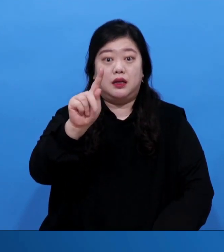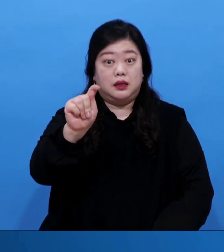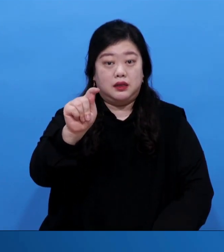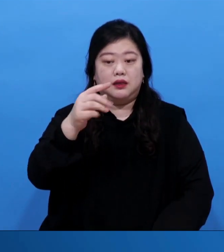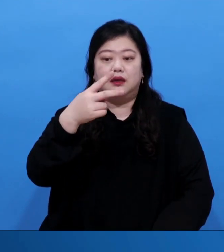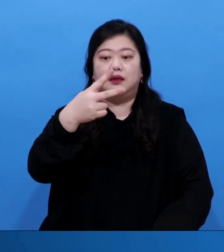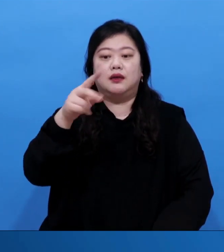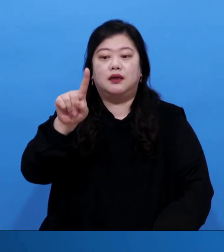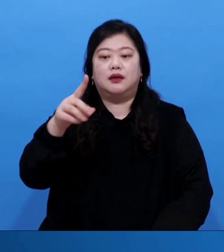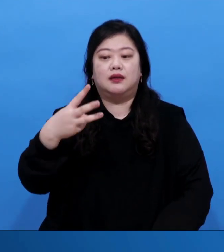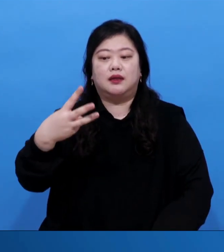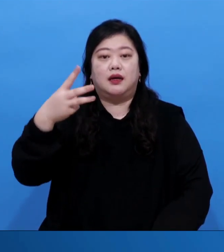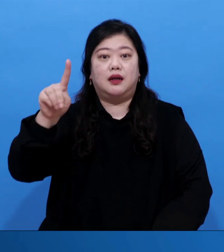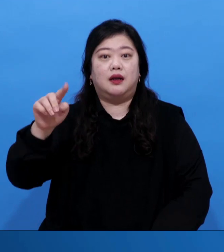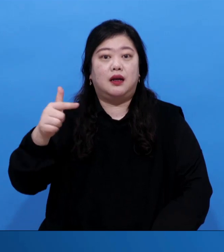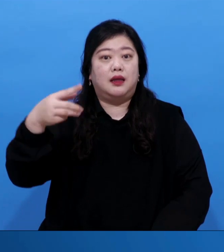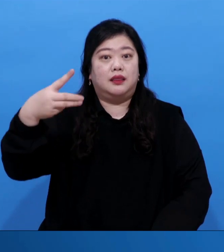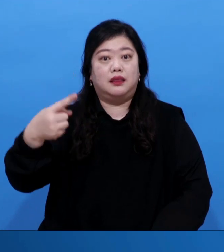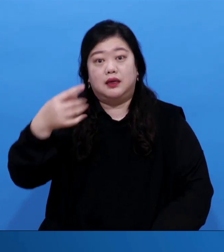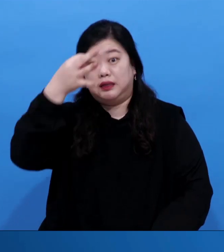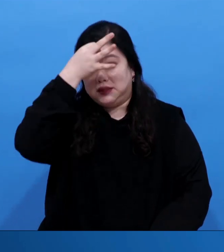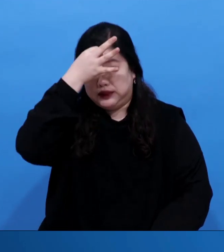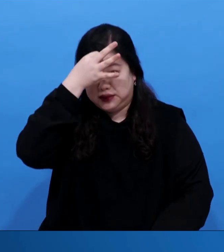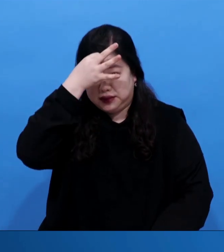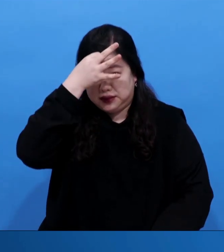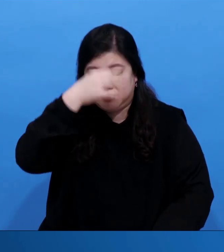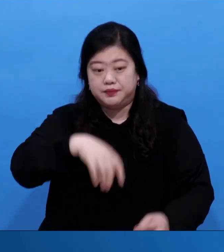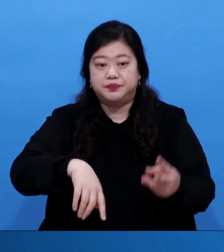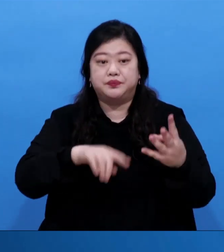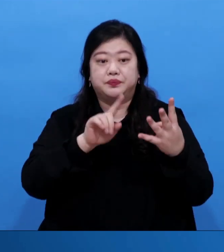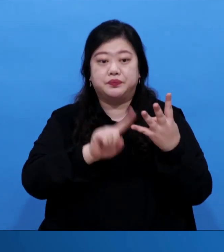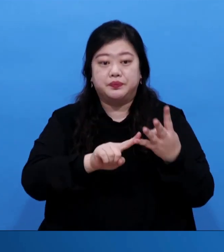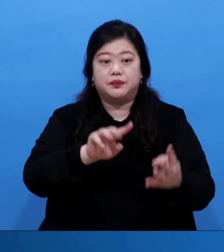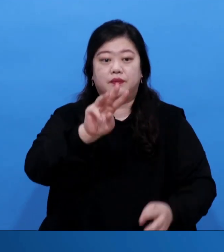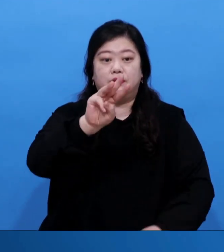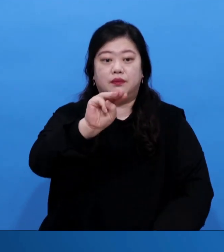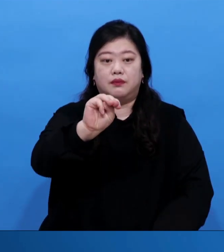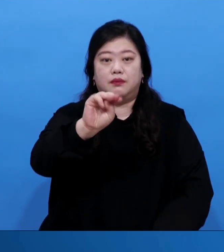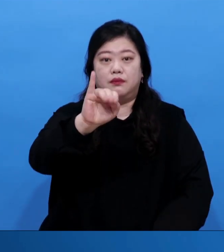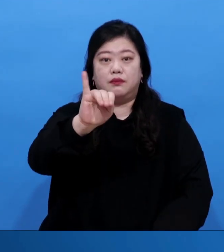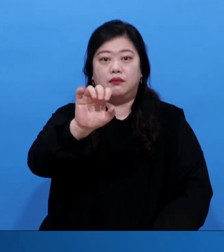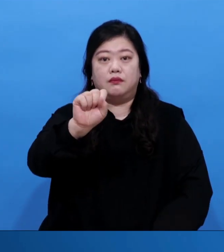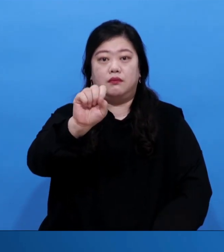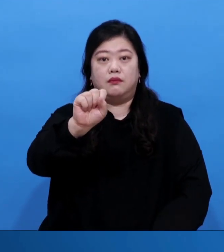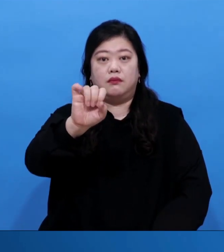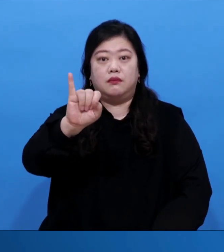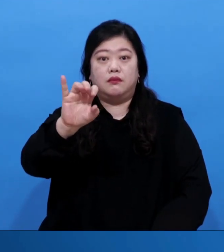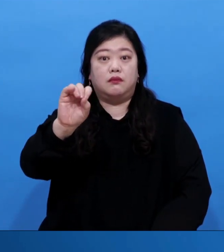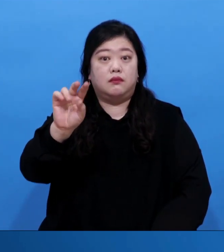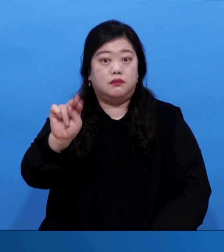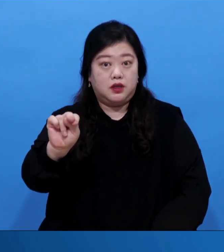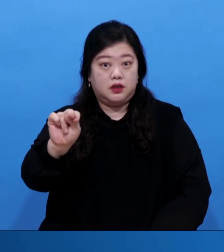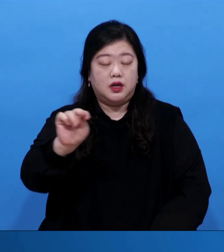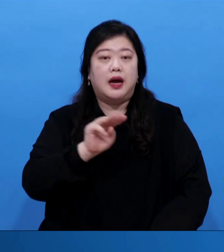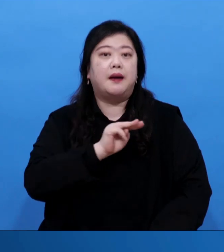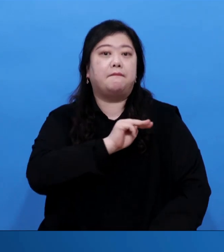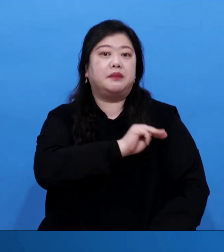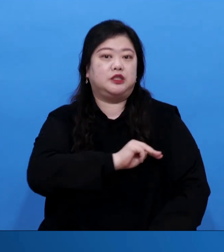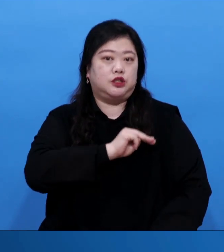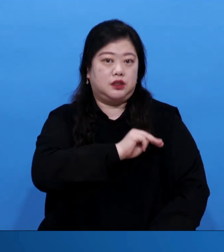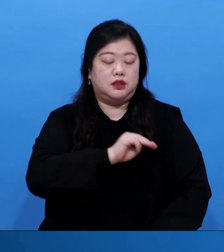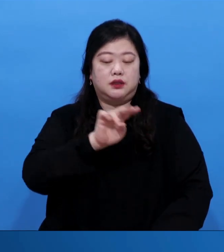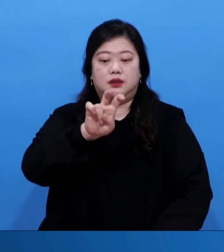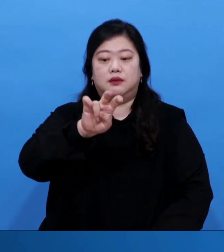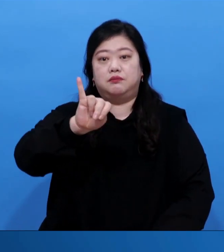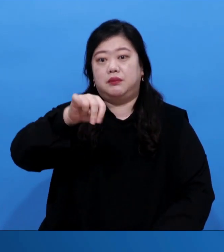미션이 있게 됩니다. And also a mission given from above. 이런 축복이 있습니다. That these kinds of blessings exist. 구원받은